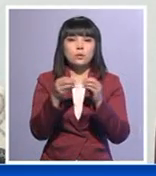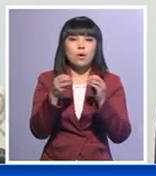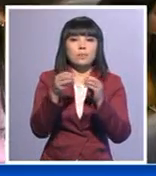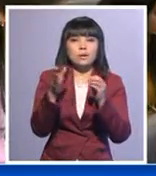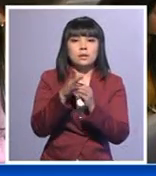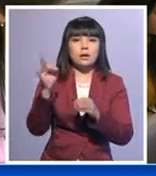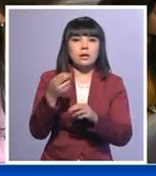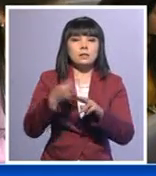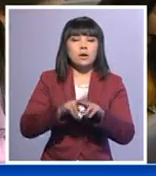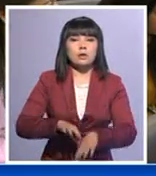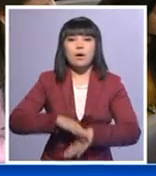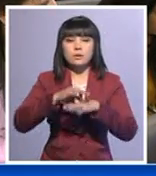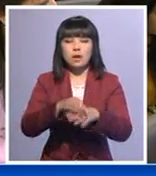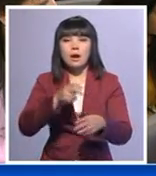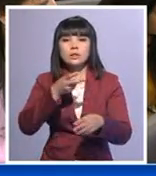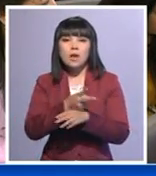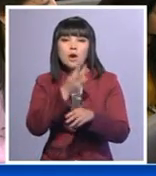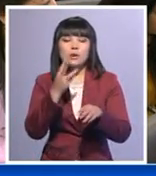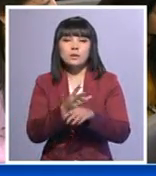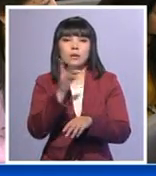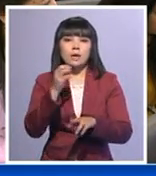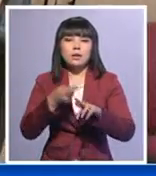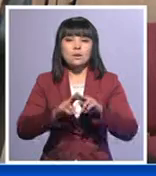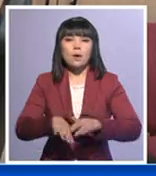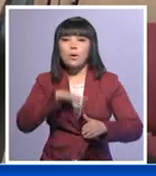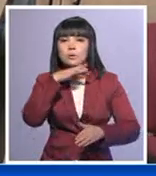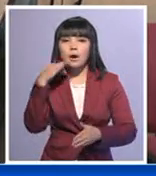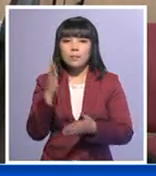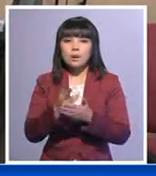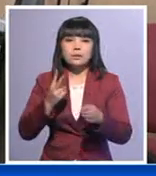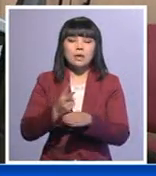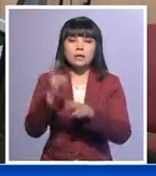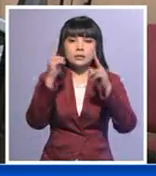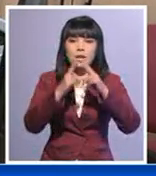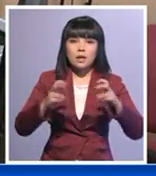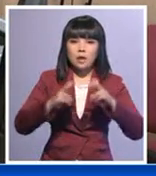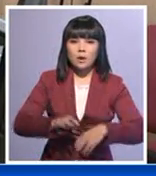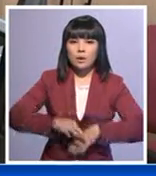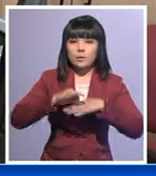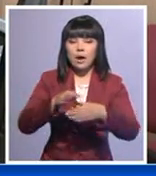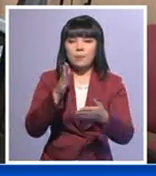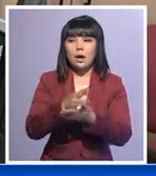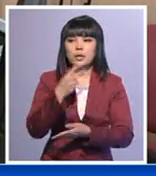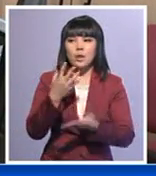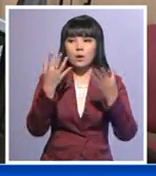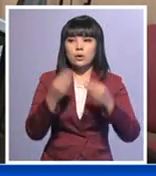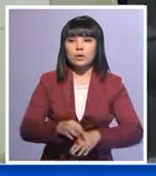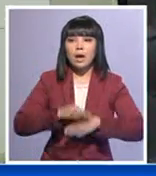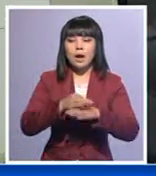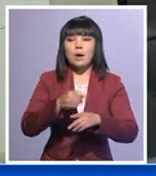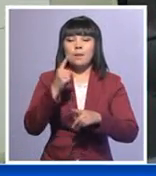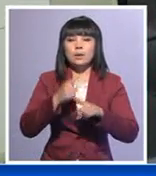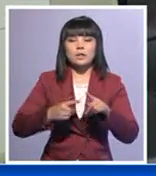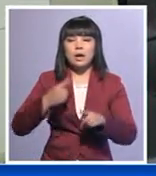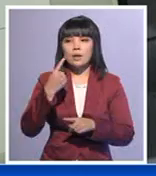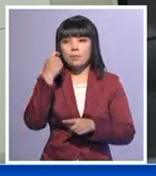бұл көрсеткіш одан 2-3 есеге көп. Орта есеппен айына 2 тексеріс жүргізіледі. Олардың ұзақтығы 2 күннен басталып, 1,5 айға дейін